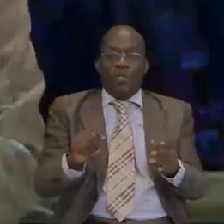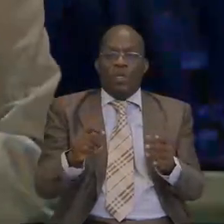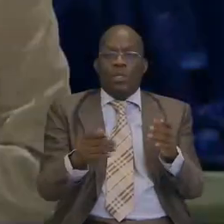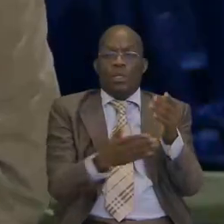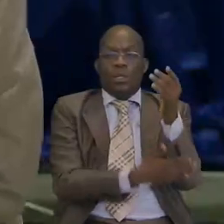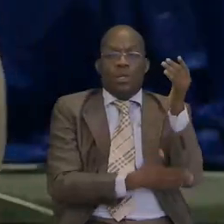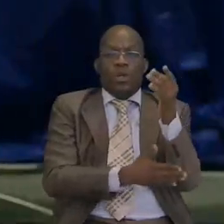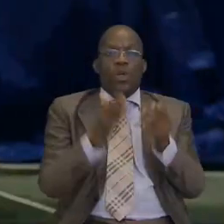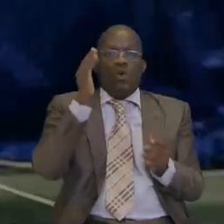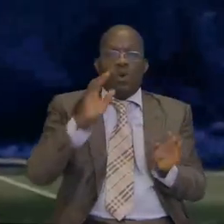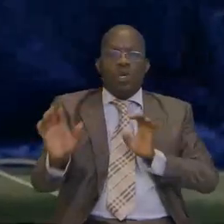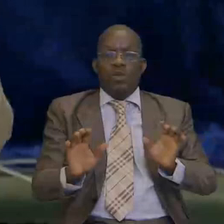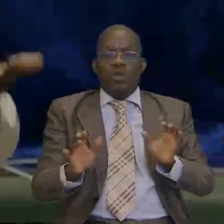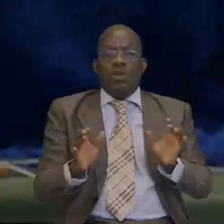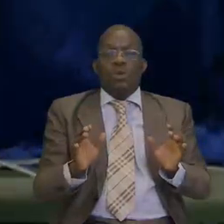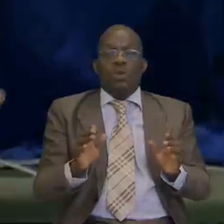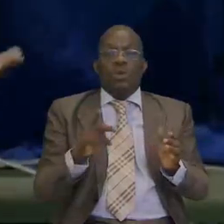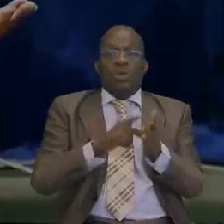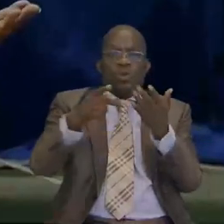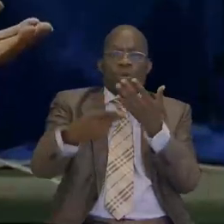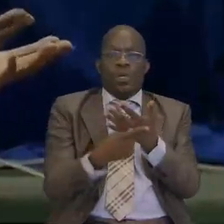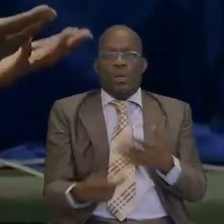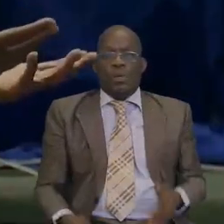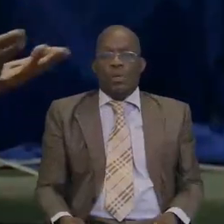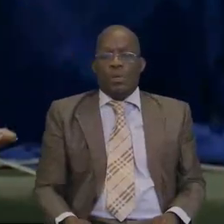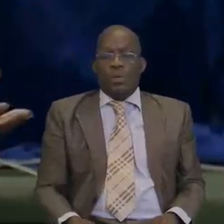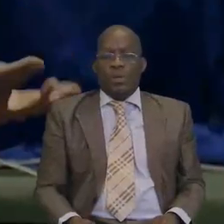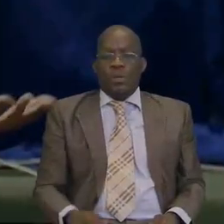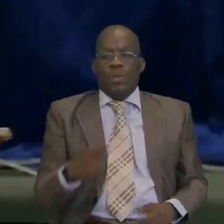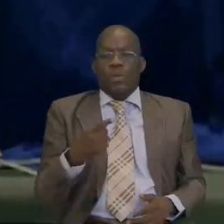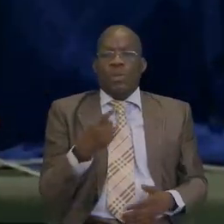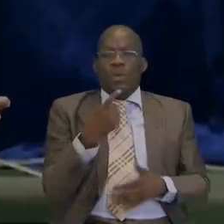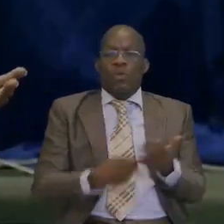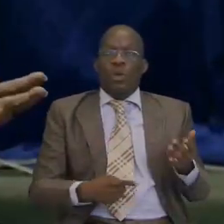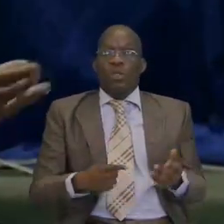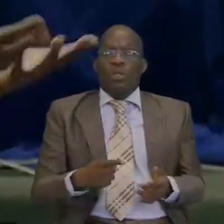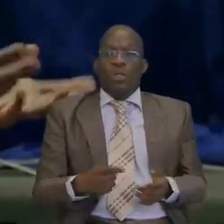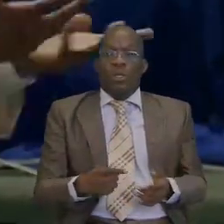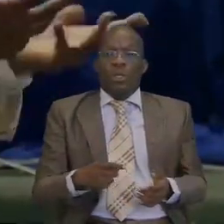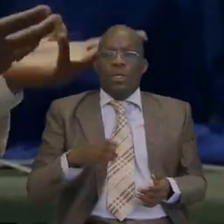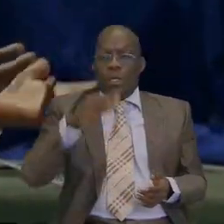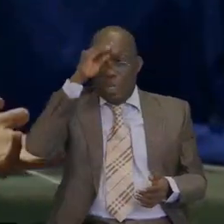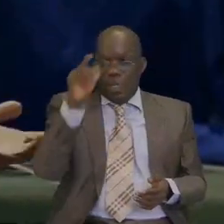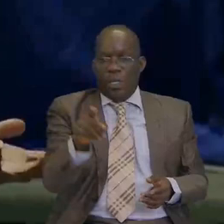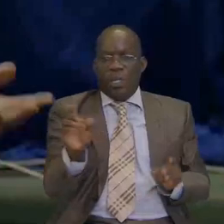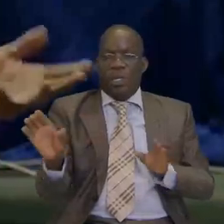il voulait organiser une croisade. Et ce qu'il a fait, il a suivi